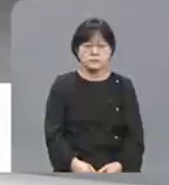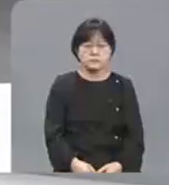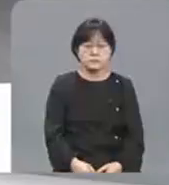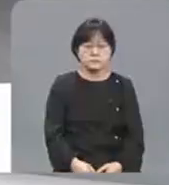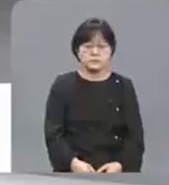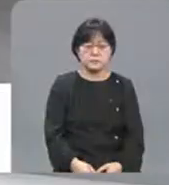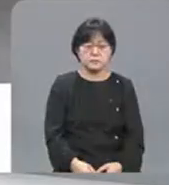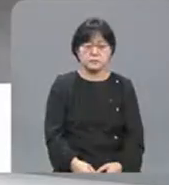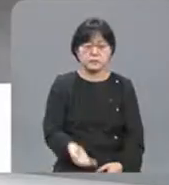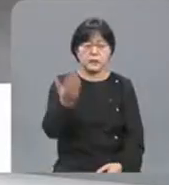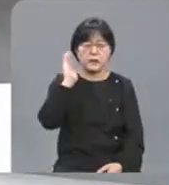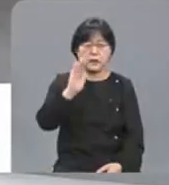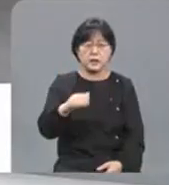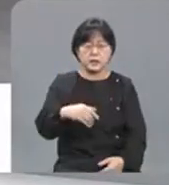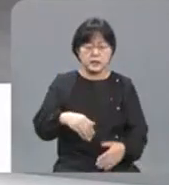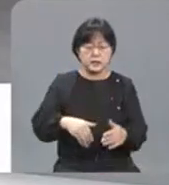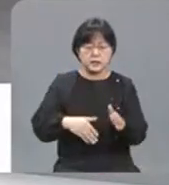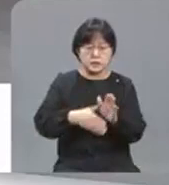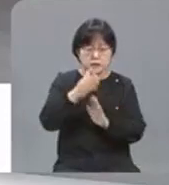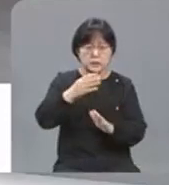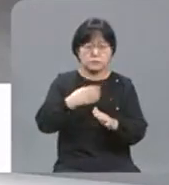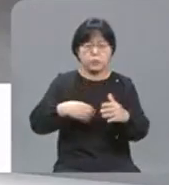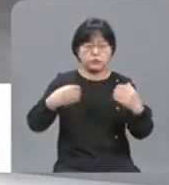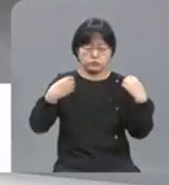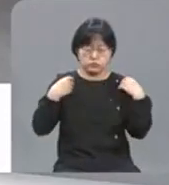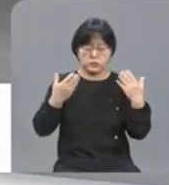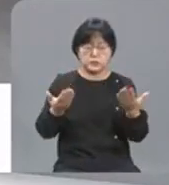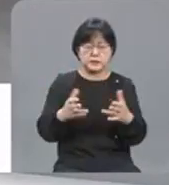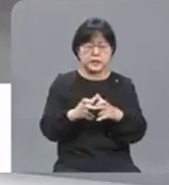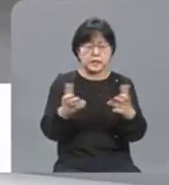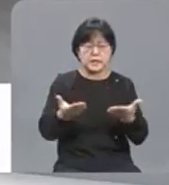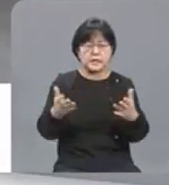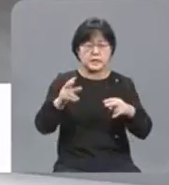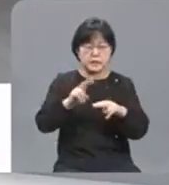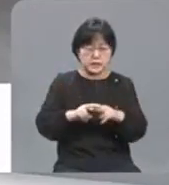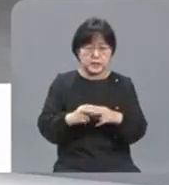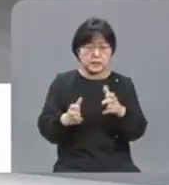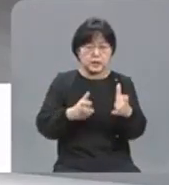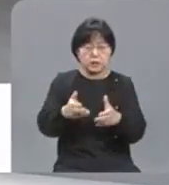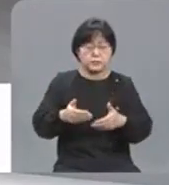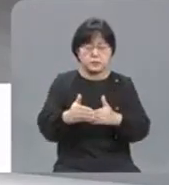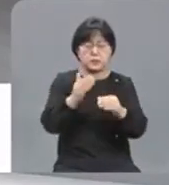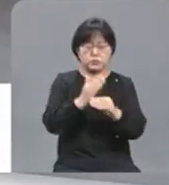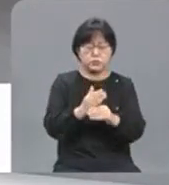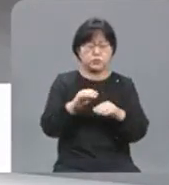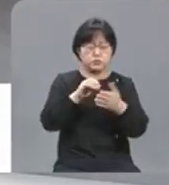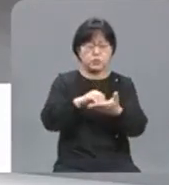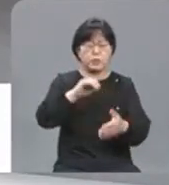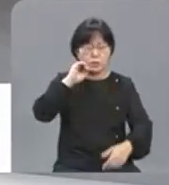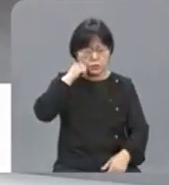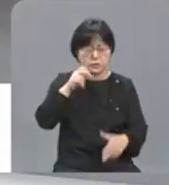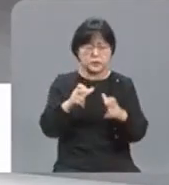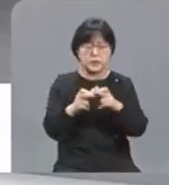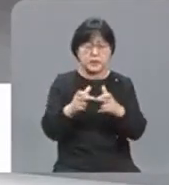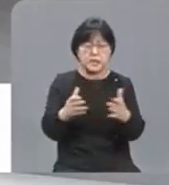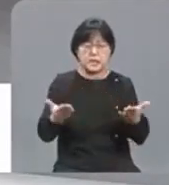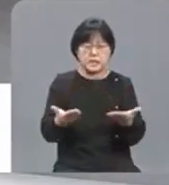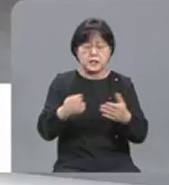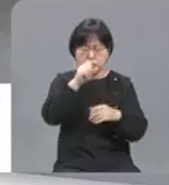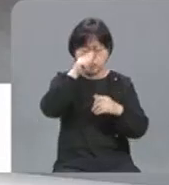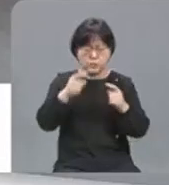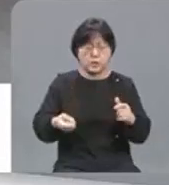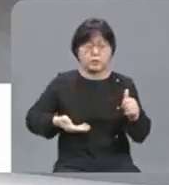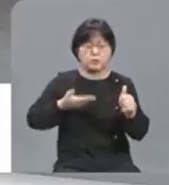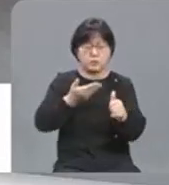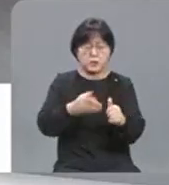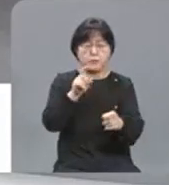기호입니다 최근 자치 단체마다 장애인 일자리 사업을 추진하고 있습니다 취업이 어려운 장애인들에게 일할 수 있는 기회를